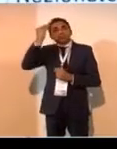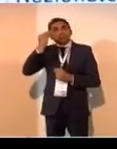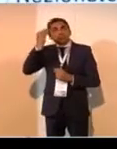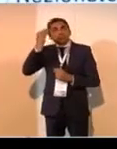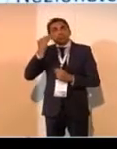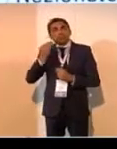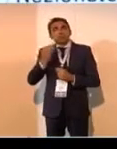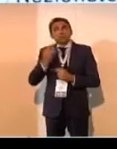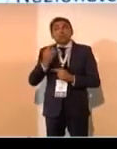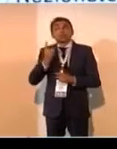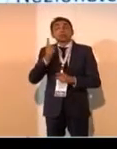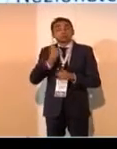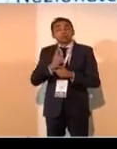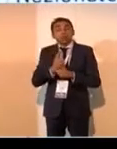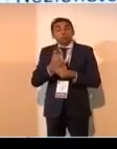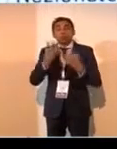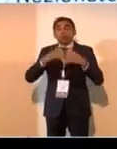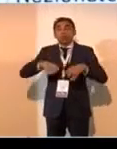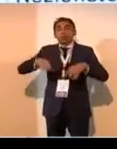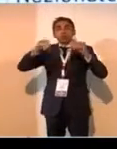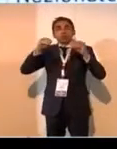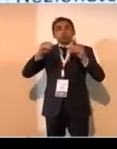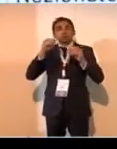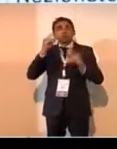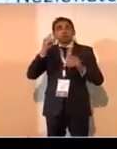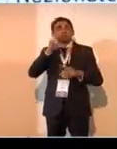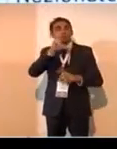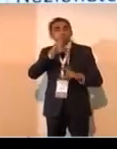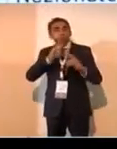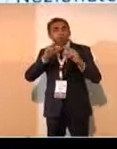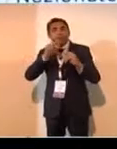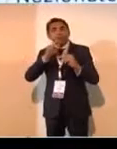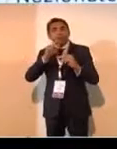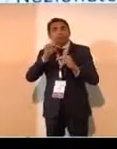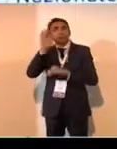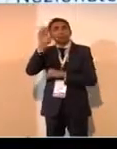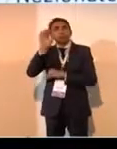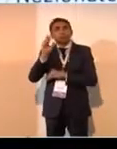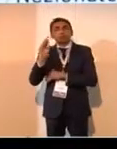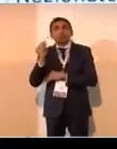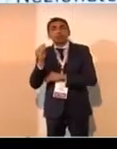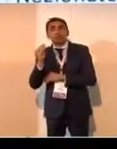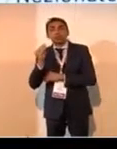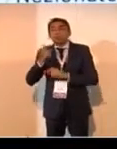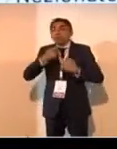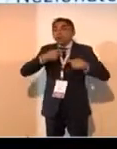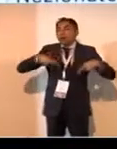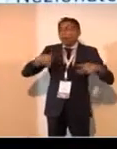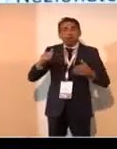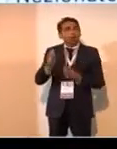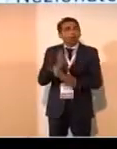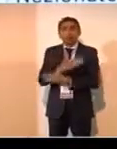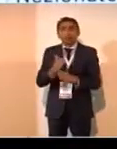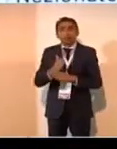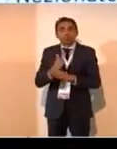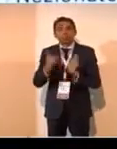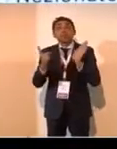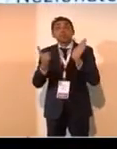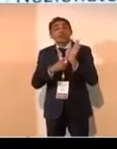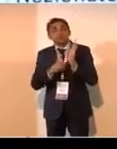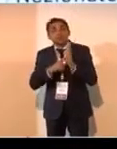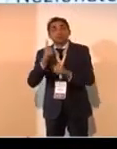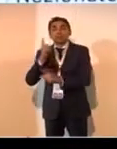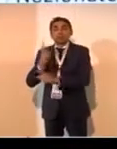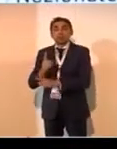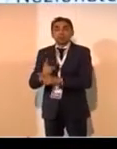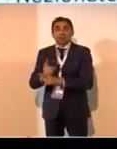che dobbiamo anche cominciare a parlare per i nostri giovani, per noi tutti, di diritti e di